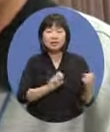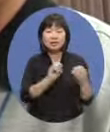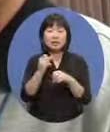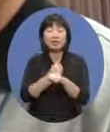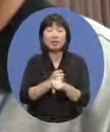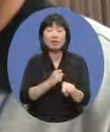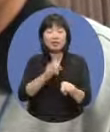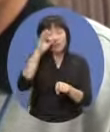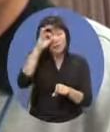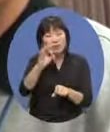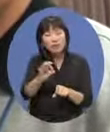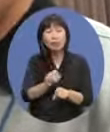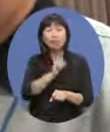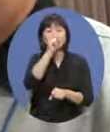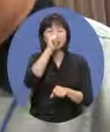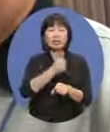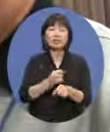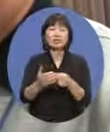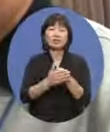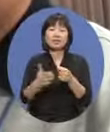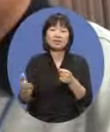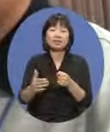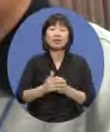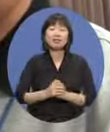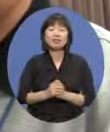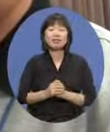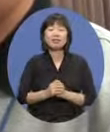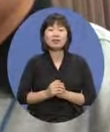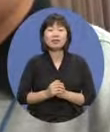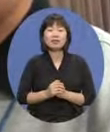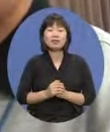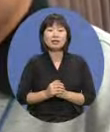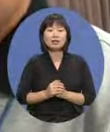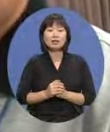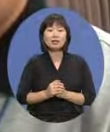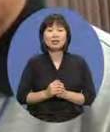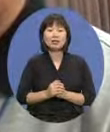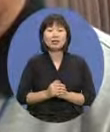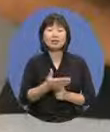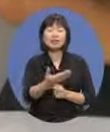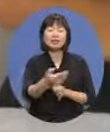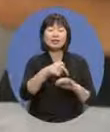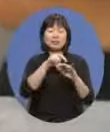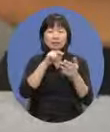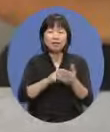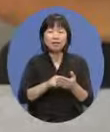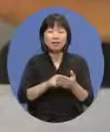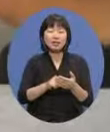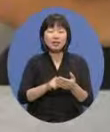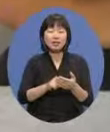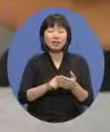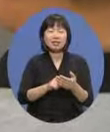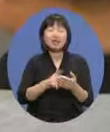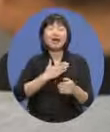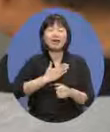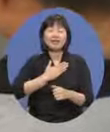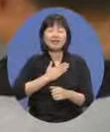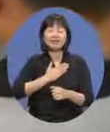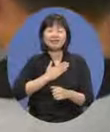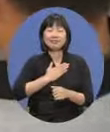걸 보고 좋아하니까 내가 좀 느껴보려고 해야 돼. 잘 안 느껴도 당신 마음